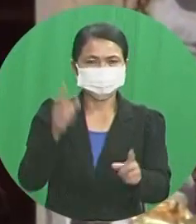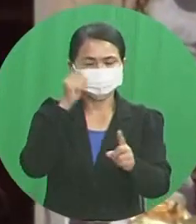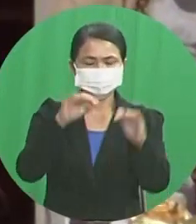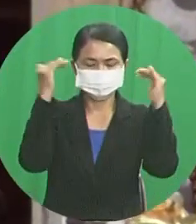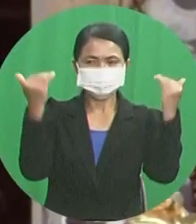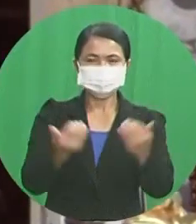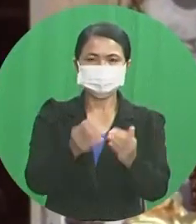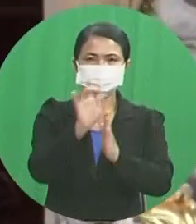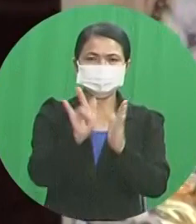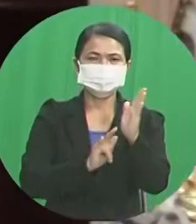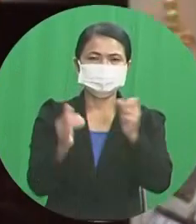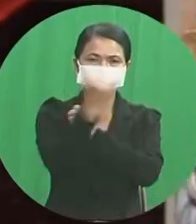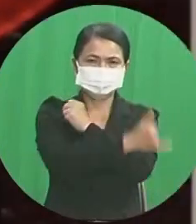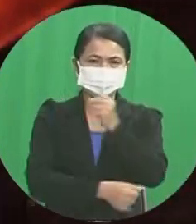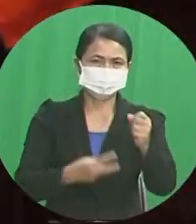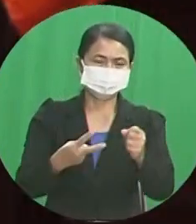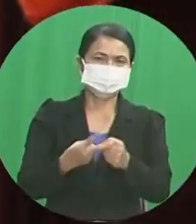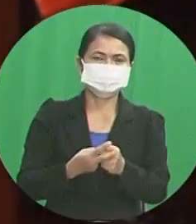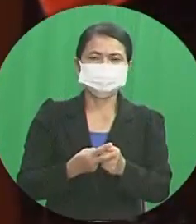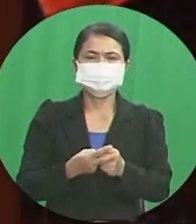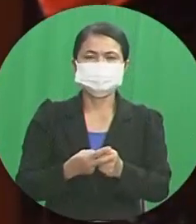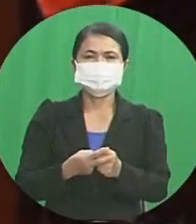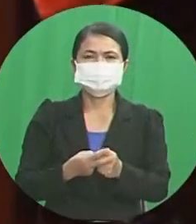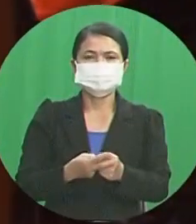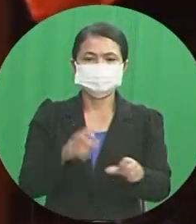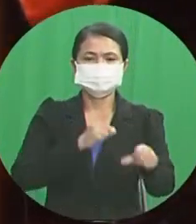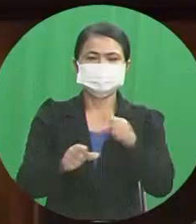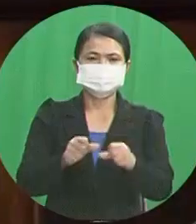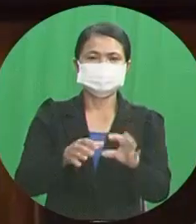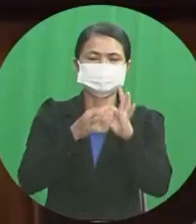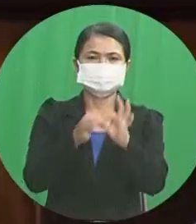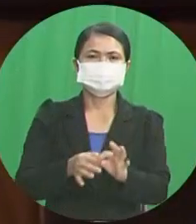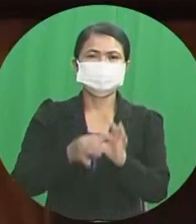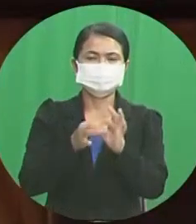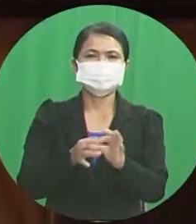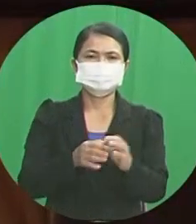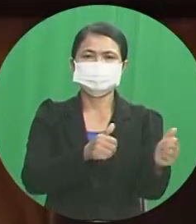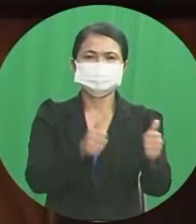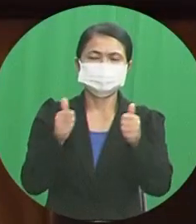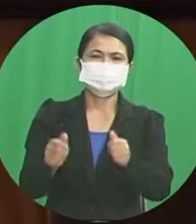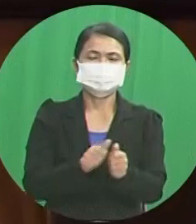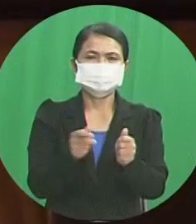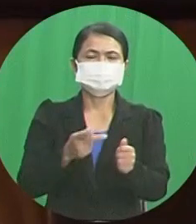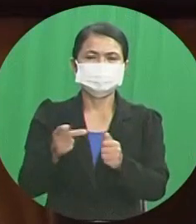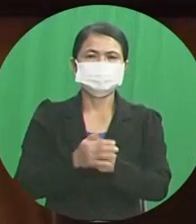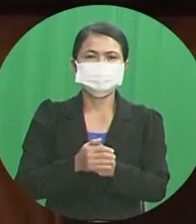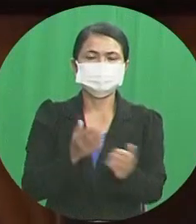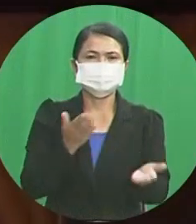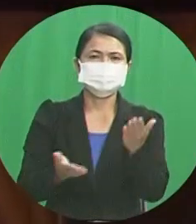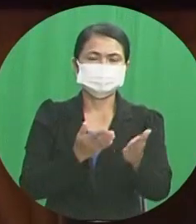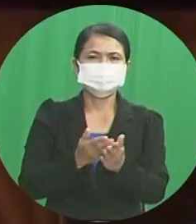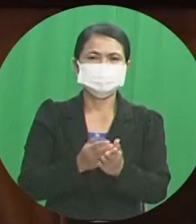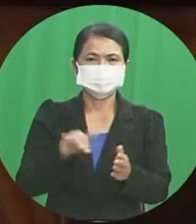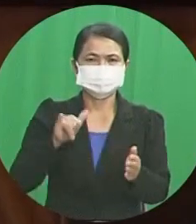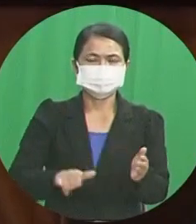ថាប័ននីតិបញ្ញត្តិប្រទេសទាំងពីរវិញបាននឹងកំពុងបន្តកិច្ចសហប្រតិបត្តិការដ៏ល្អជាមួយគ្នាទោះបីស្